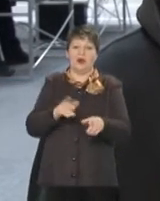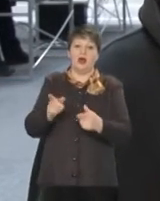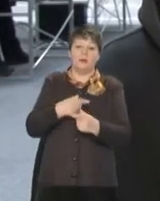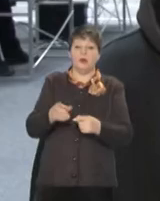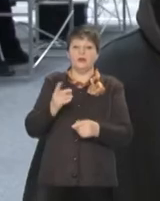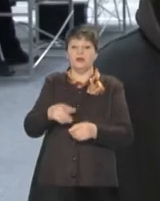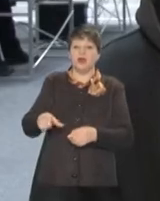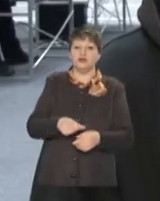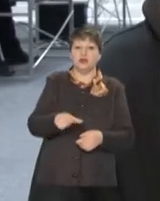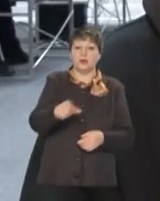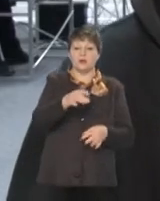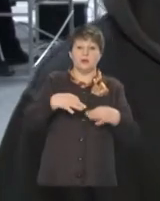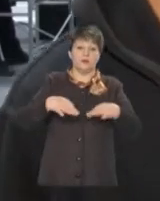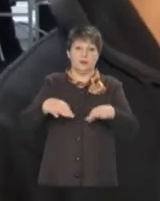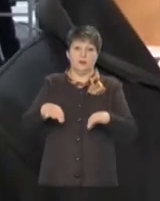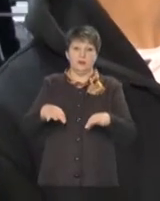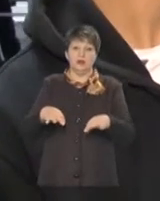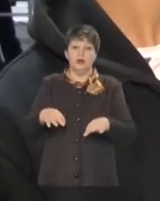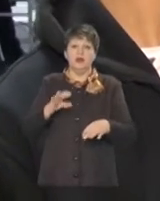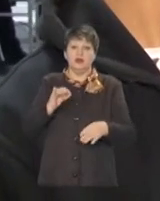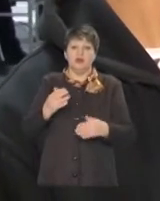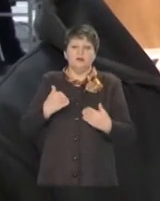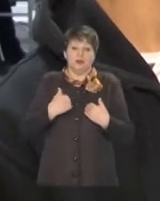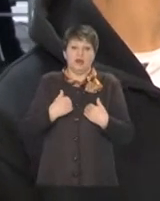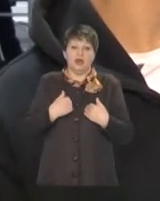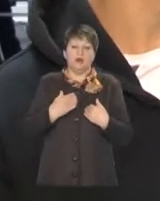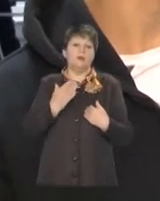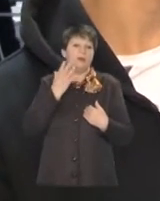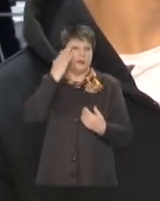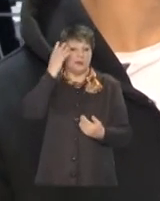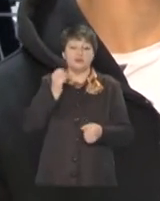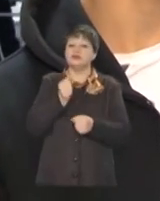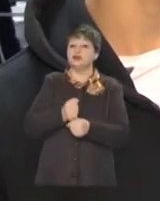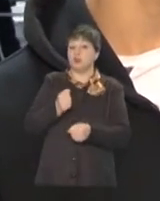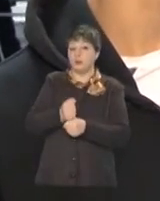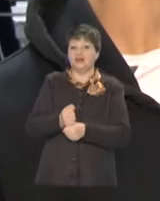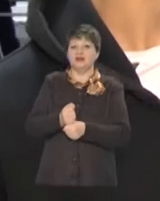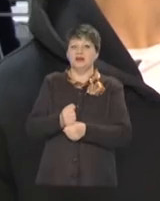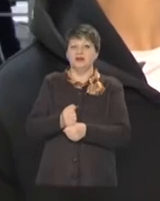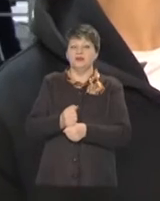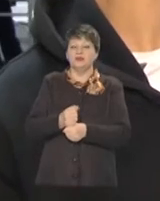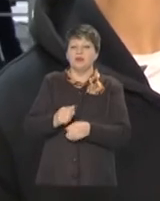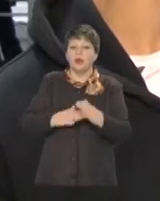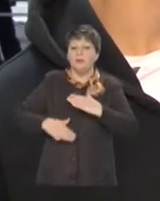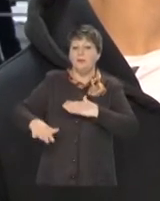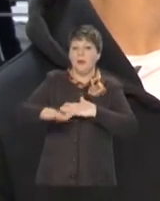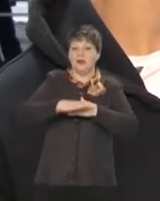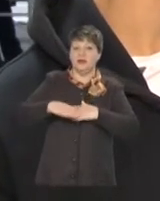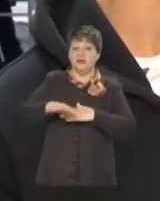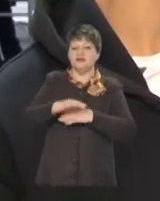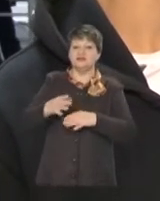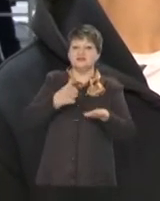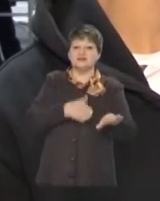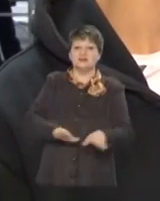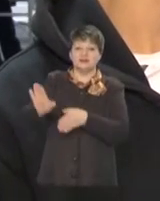на дорогах, або на проїжджих частинах. І мені прийшла така ідея зробити майданчик з